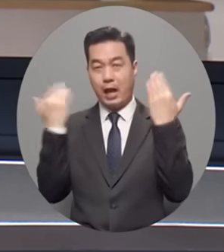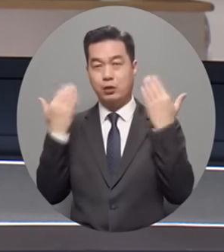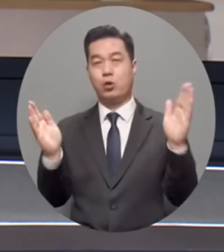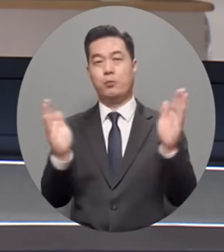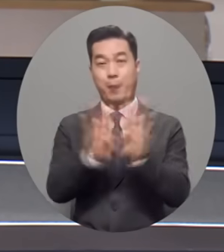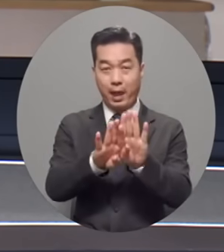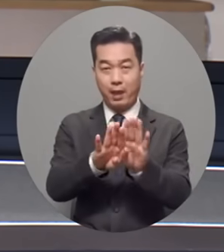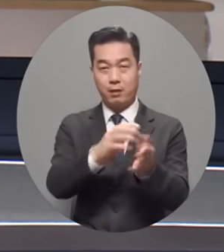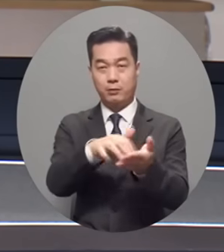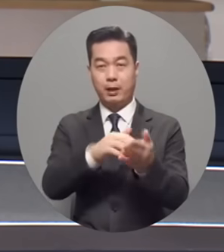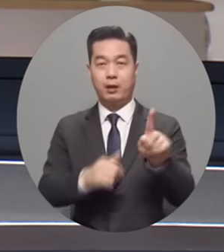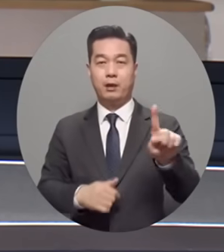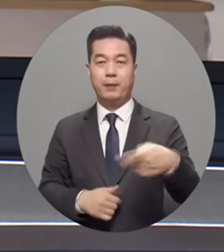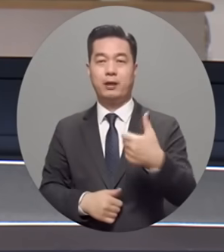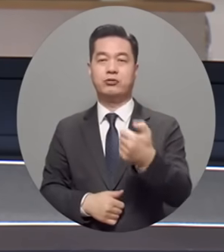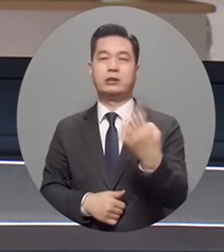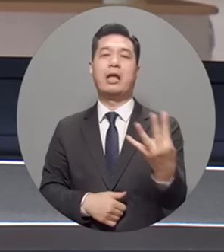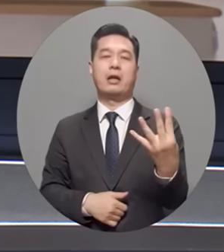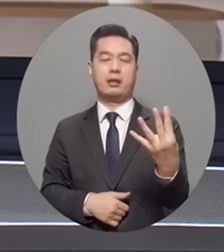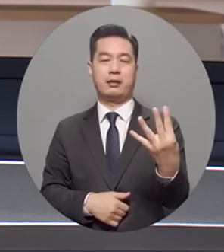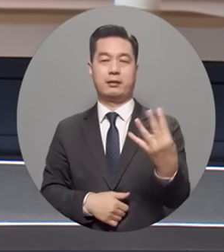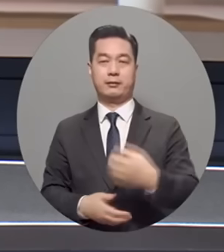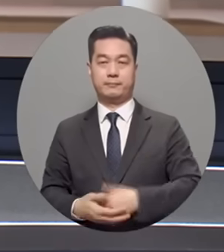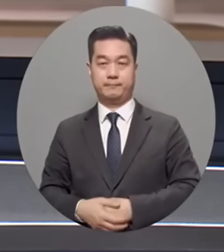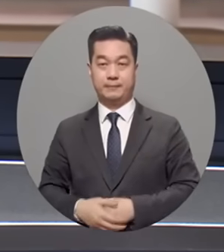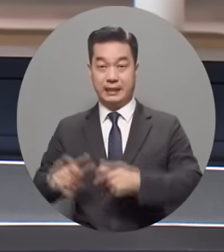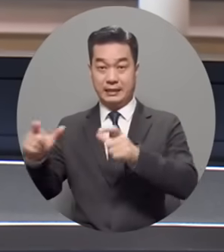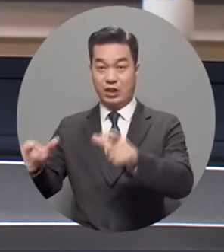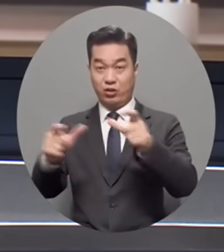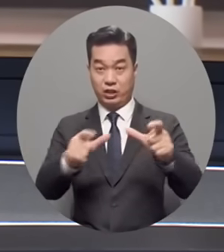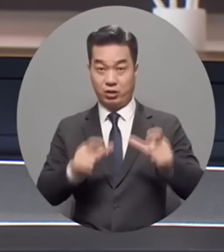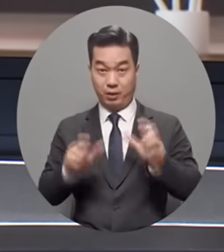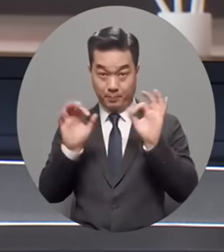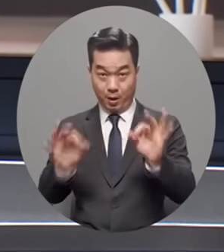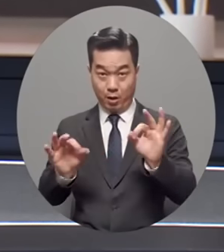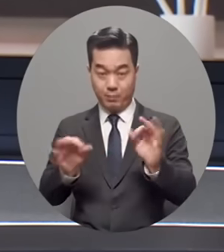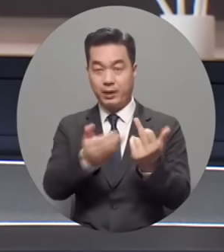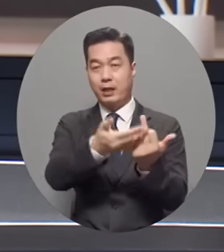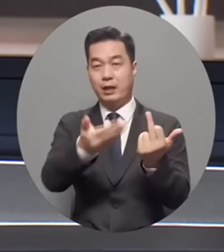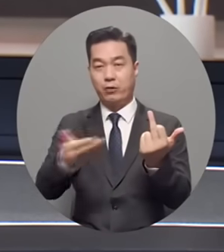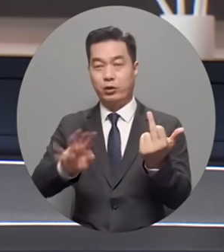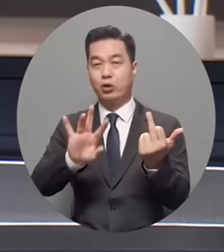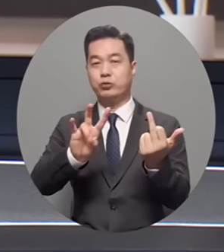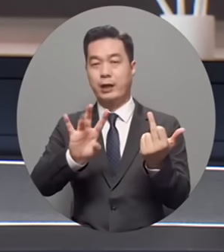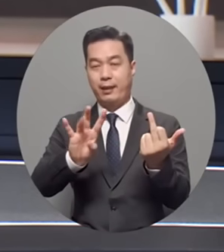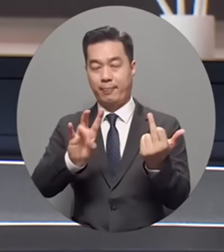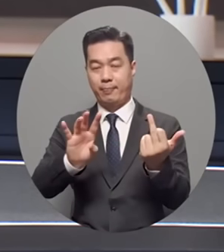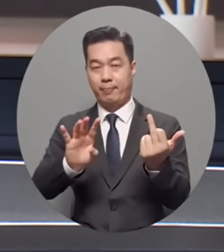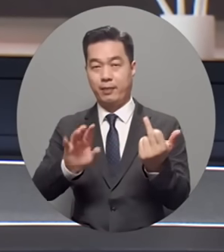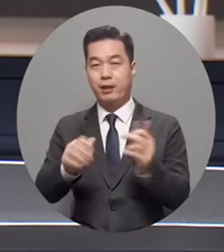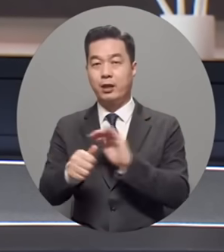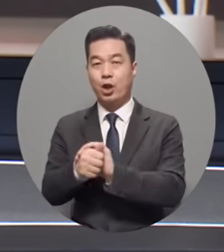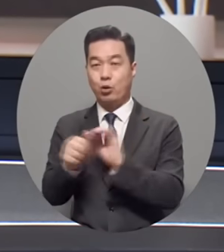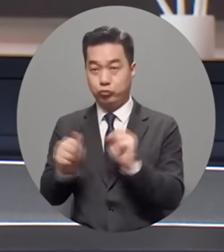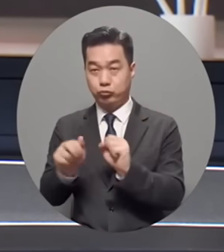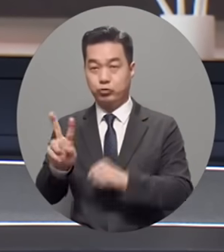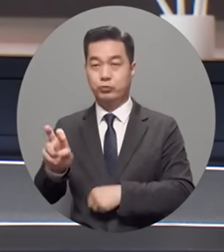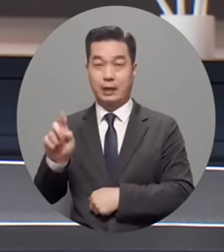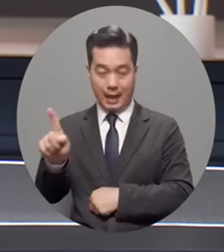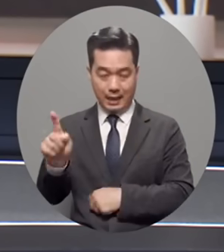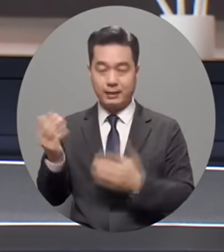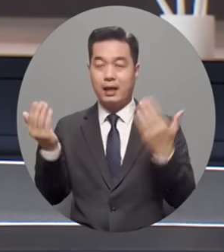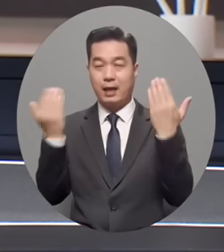모두 154개인데요. 지역별로 보시면 강원에서는 24개, 경북에서는 21개